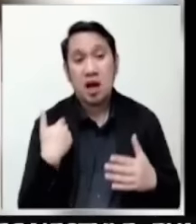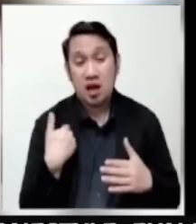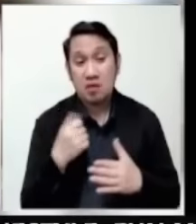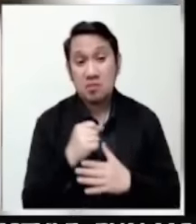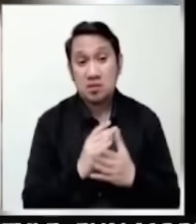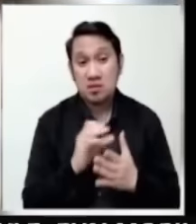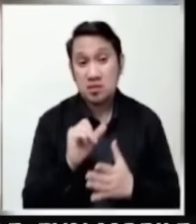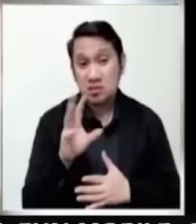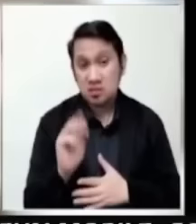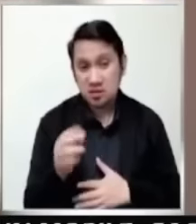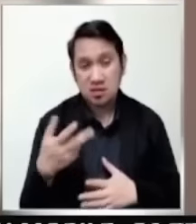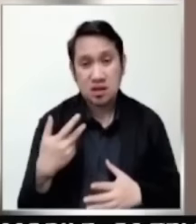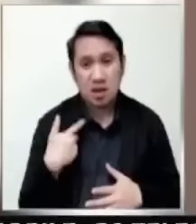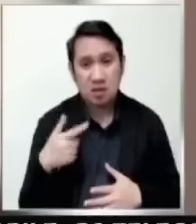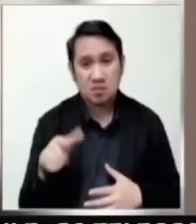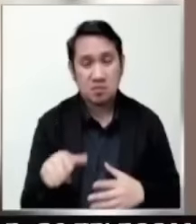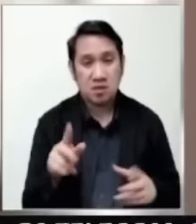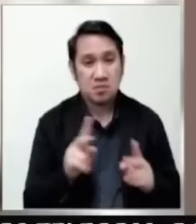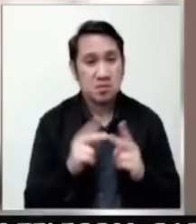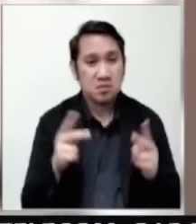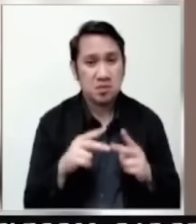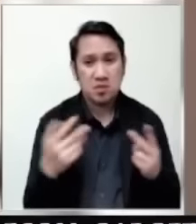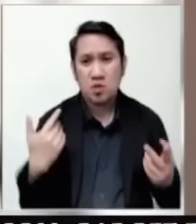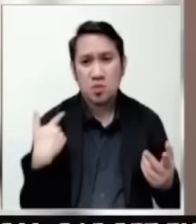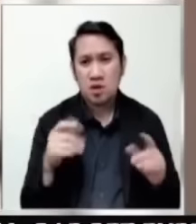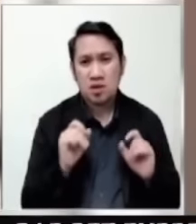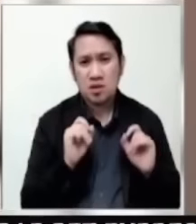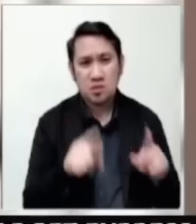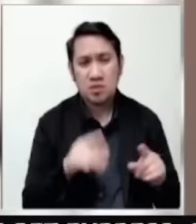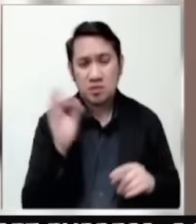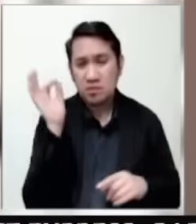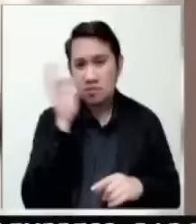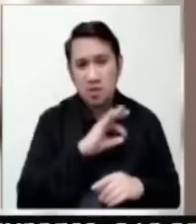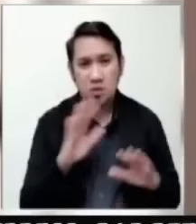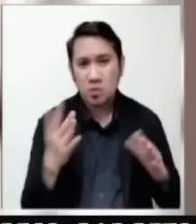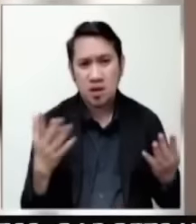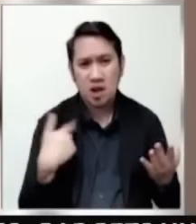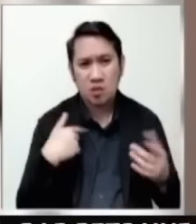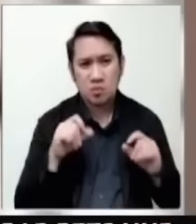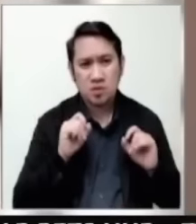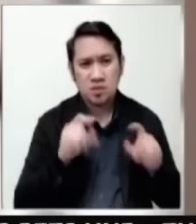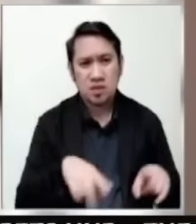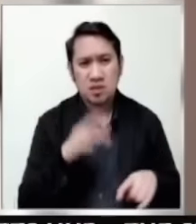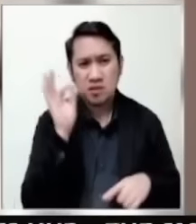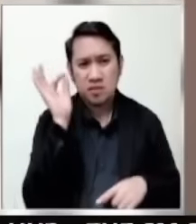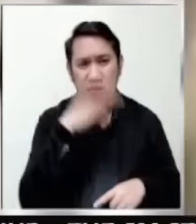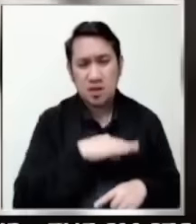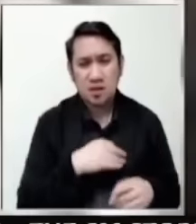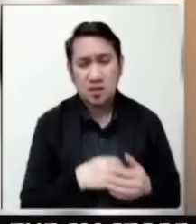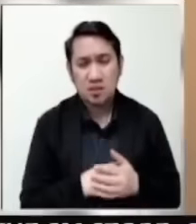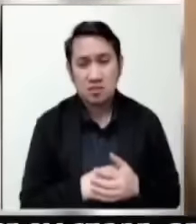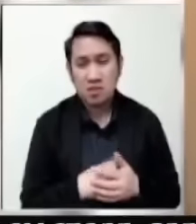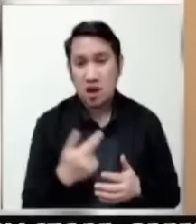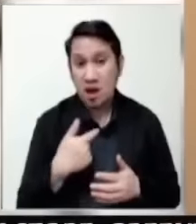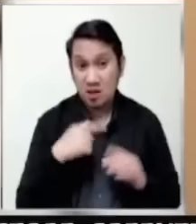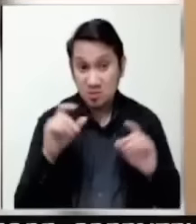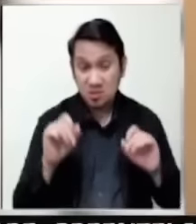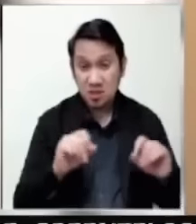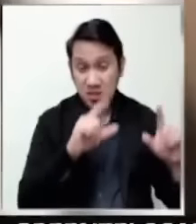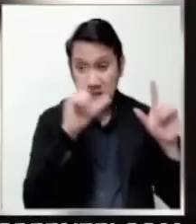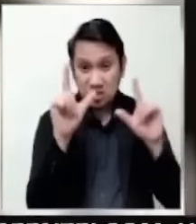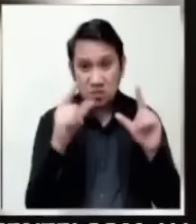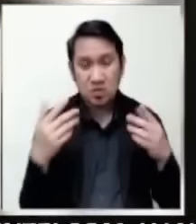kanyang online selling page. Wala akong binibentang peke. Unang-una, habang nilalive ko yun, meron